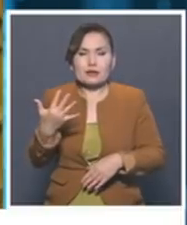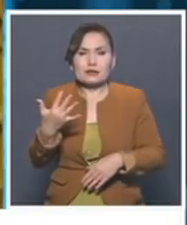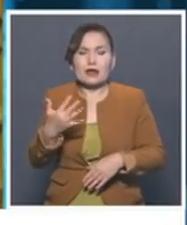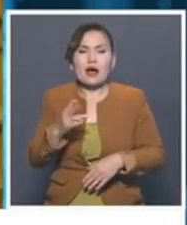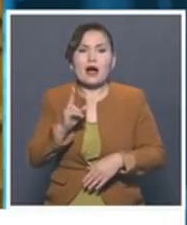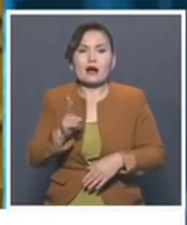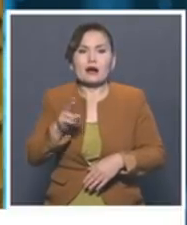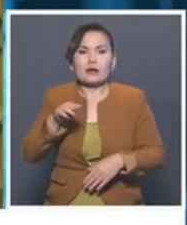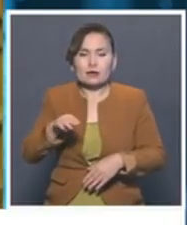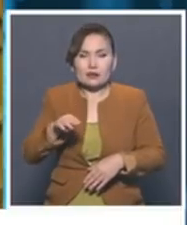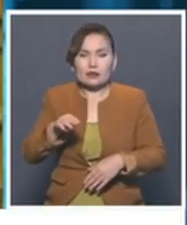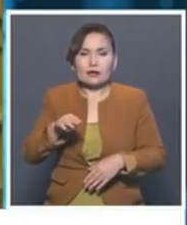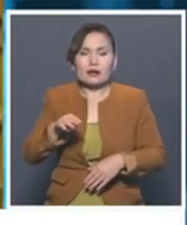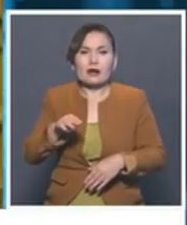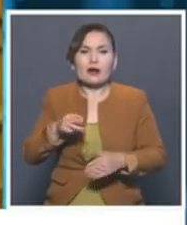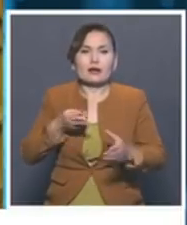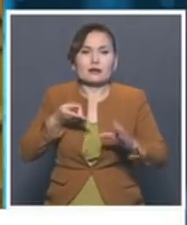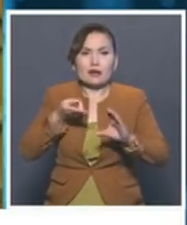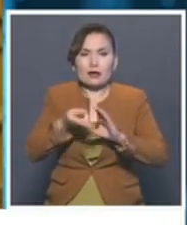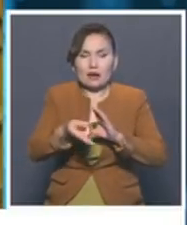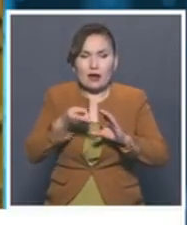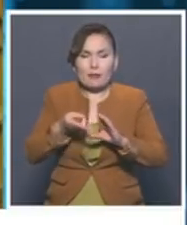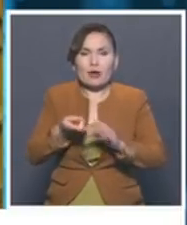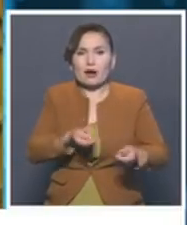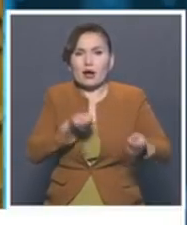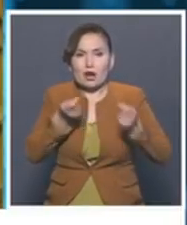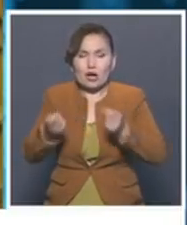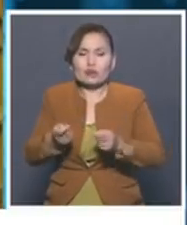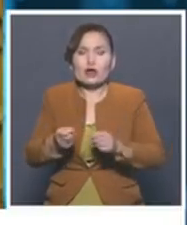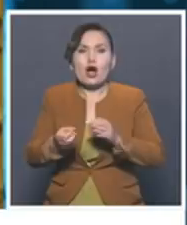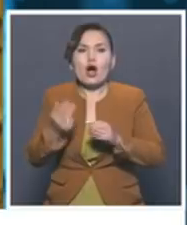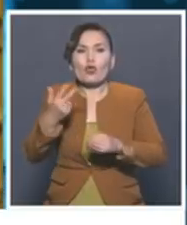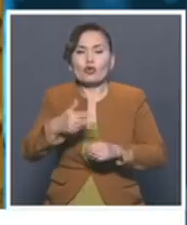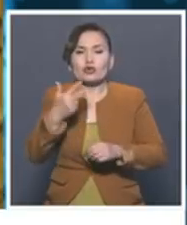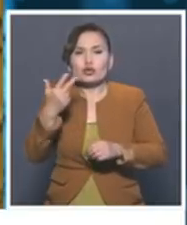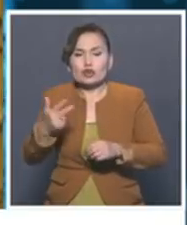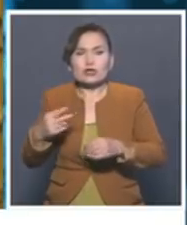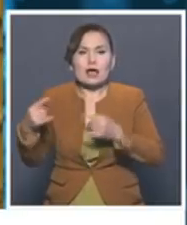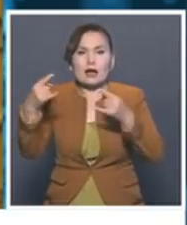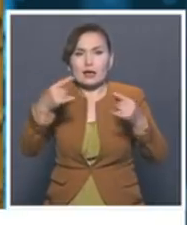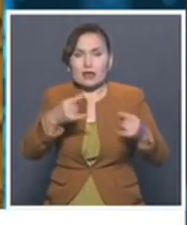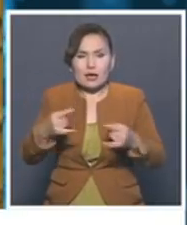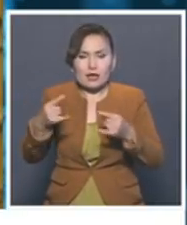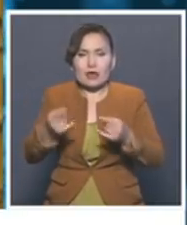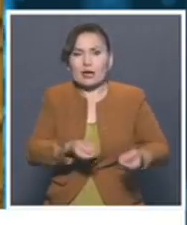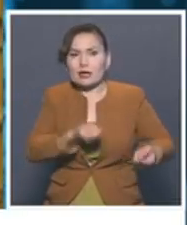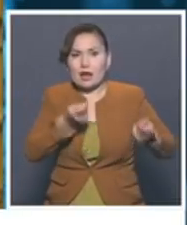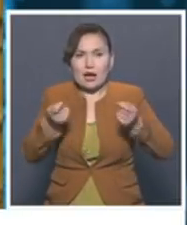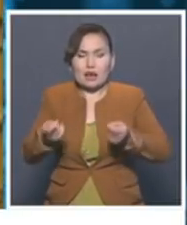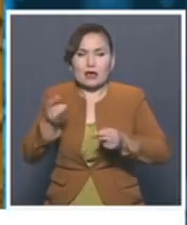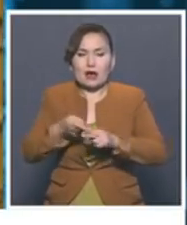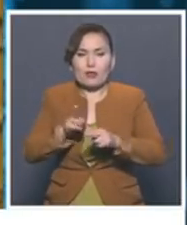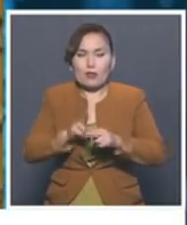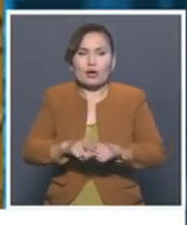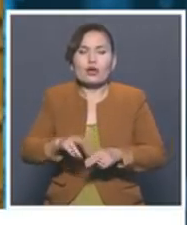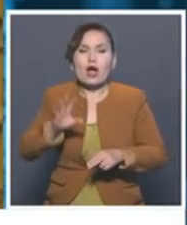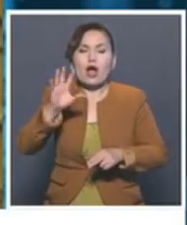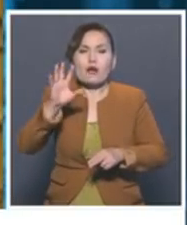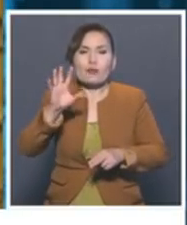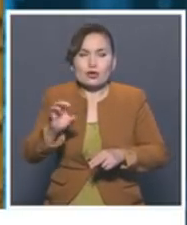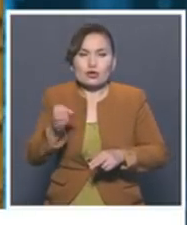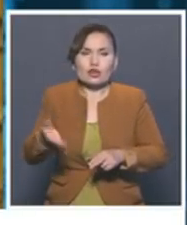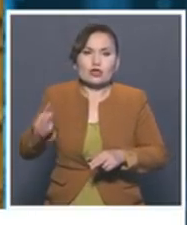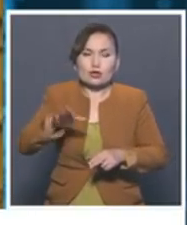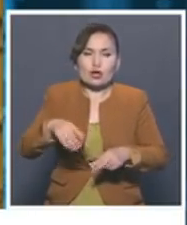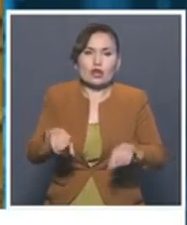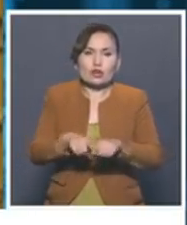аппараты сатып алынды, 33 рентген аппараты сатып алынды, олардың келуін күтіп отырмыз. 500-ге жуық ИВЛ аппараты, оның 66-сы